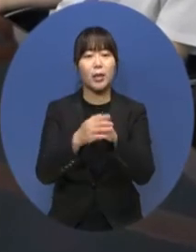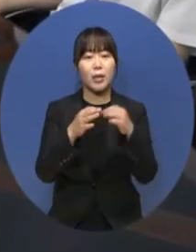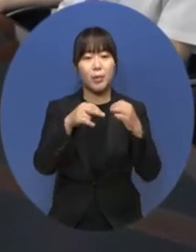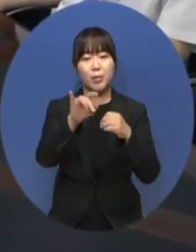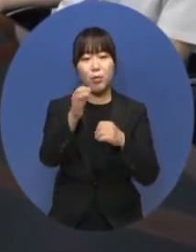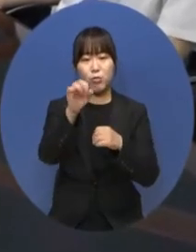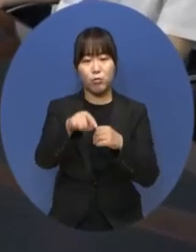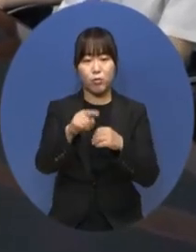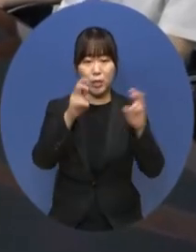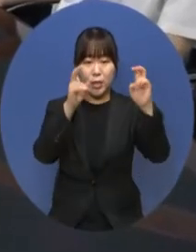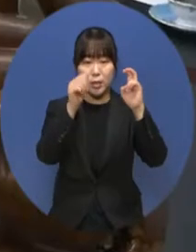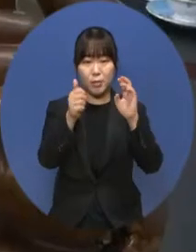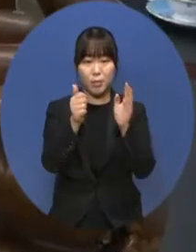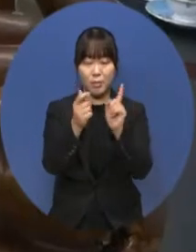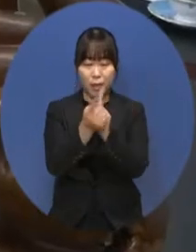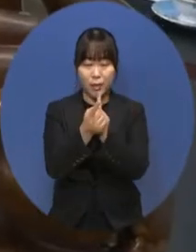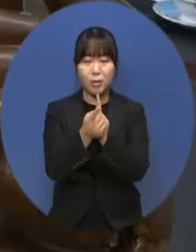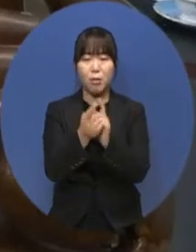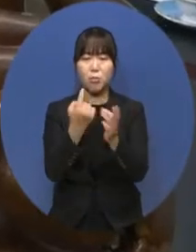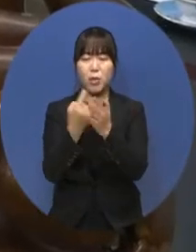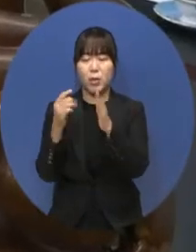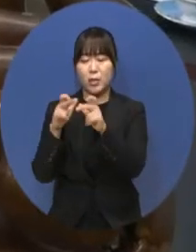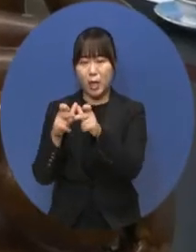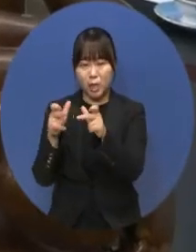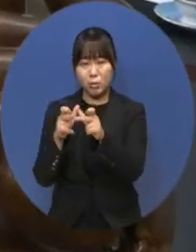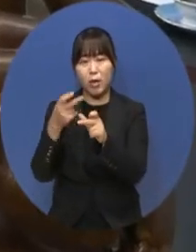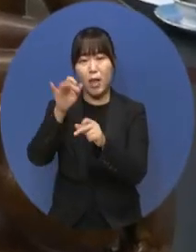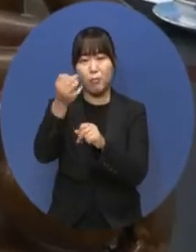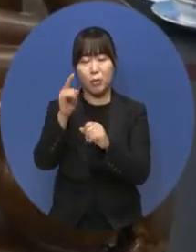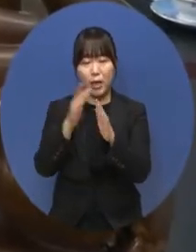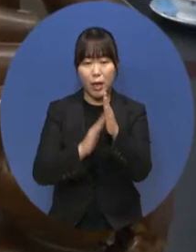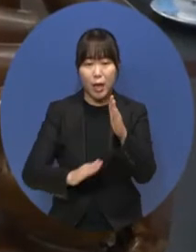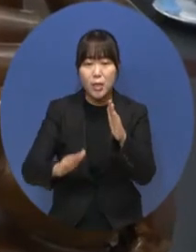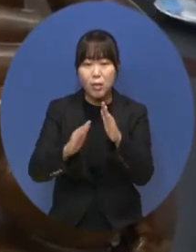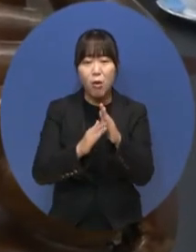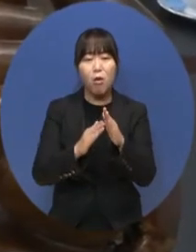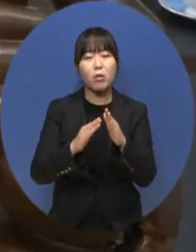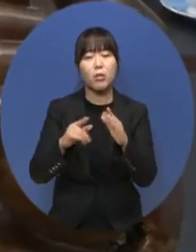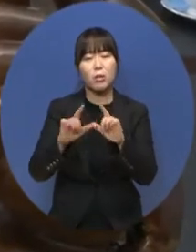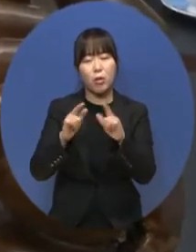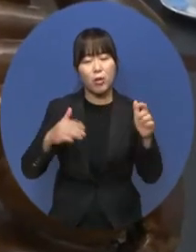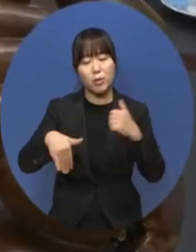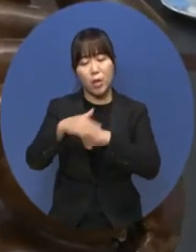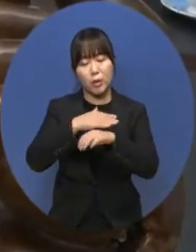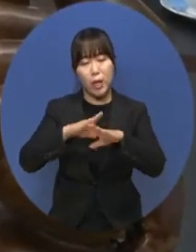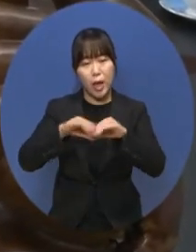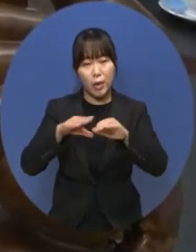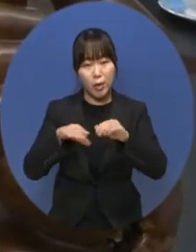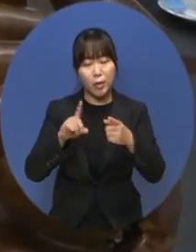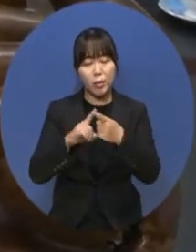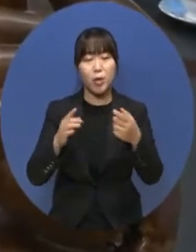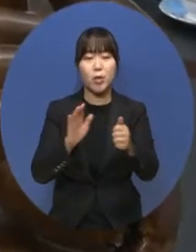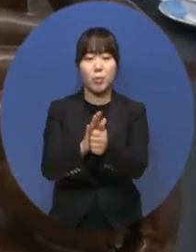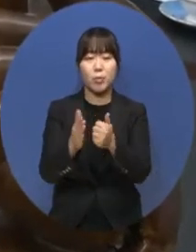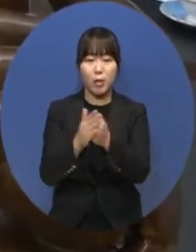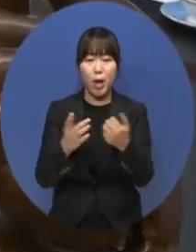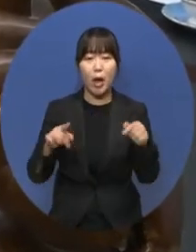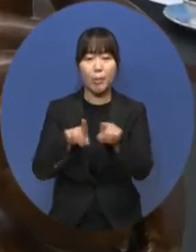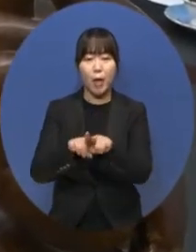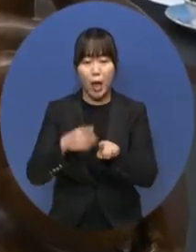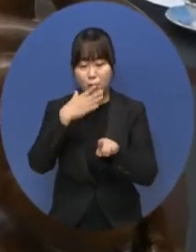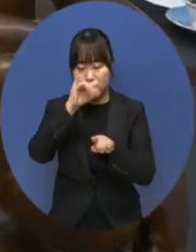만나 소외되고 있는 장애인과 다문화 가정, 소외층들의 현안 해결에 협력하고 상생할 수